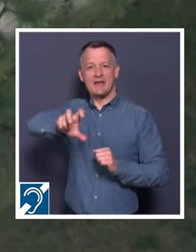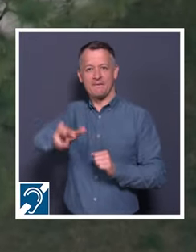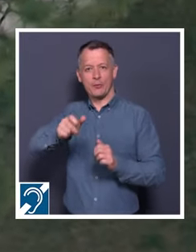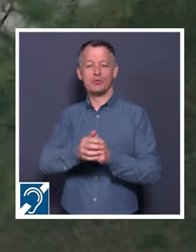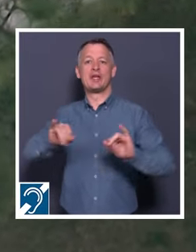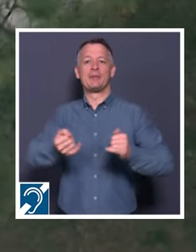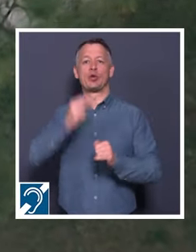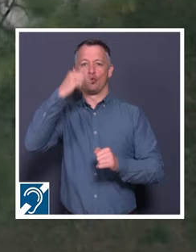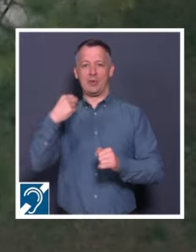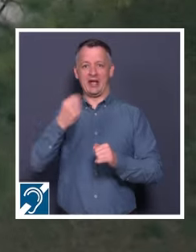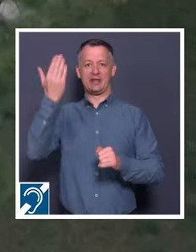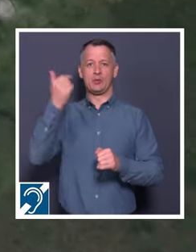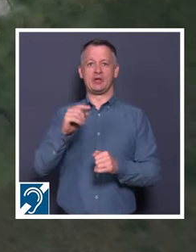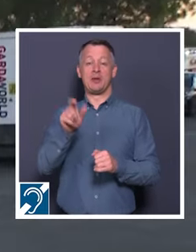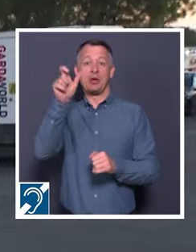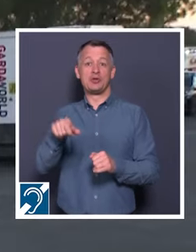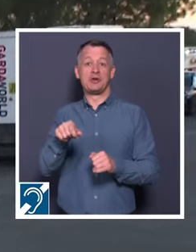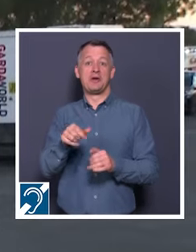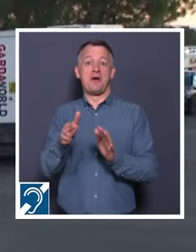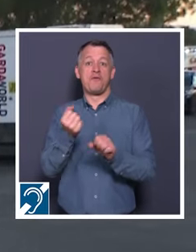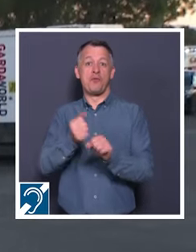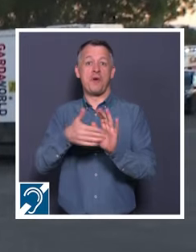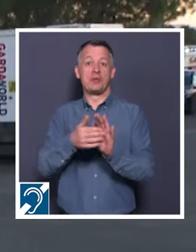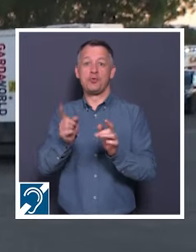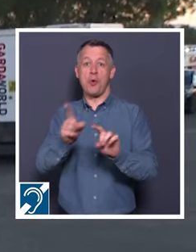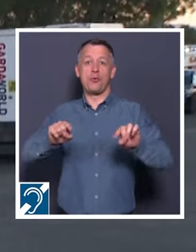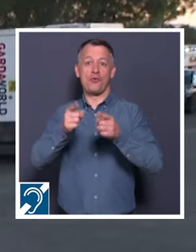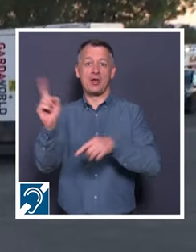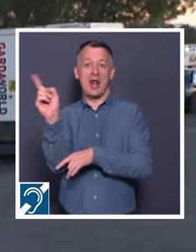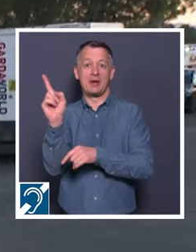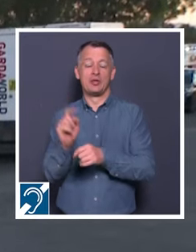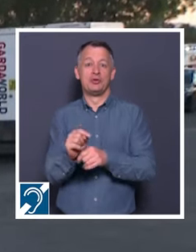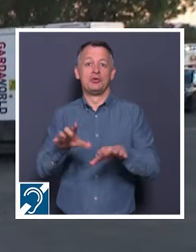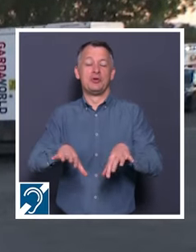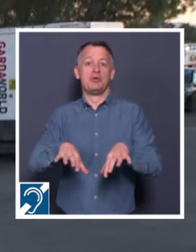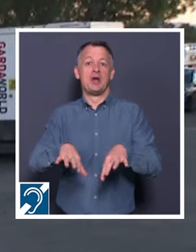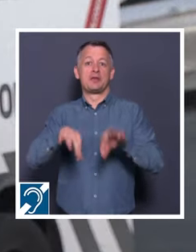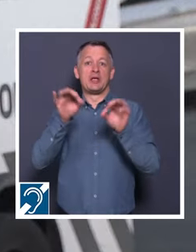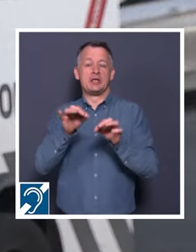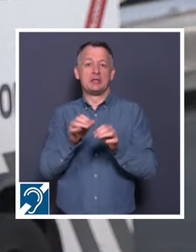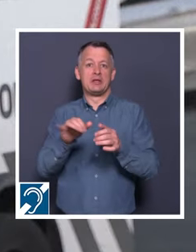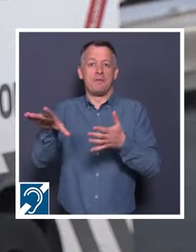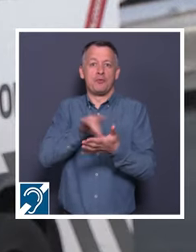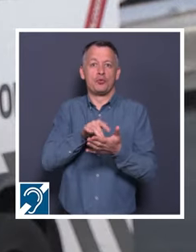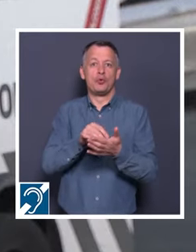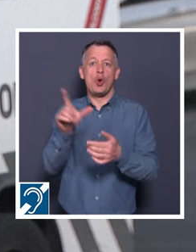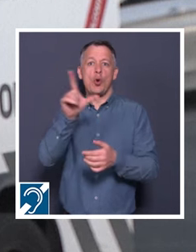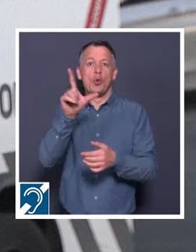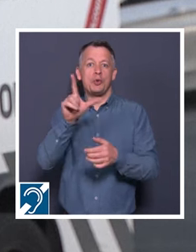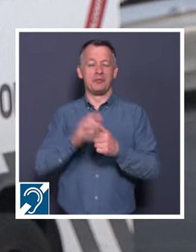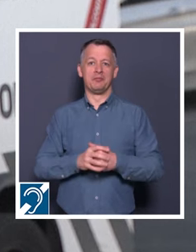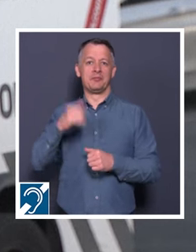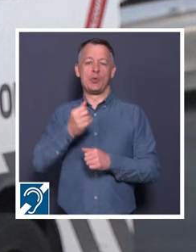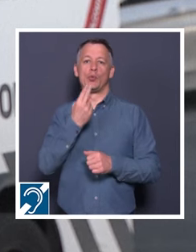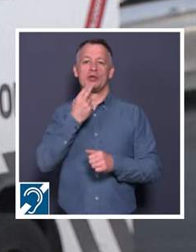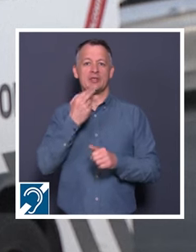trecută, însă făptașii nu au declanșat nicio alarmă, așa că jaful a fost descoperit de angajați abia luni. Poliția din Los Angeles a deschis o